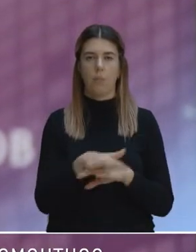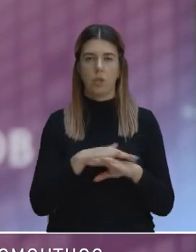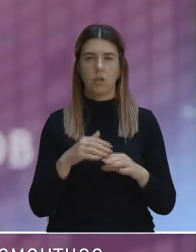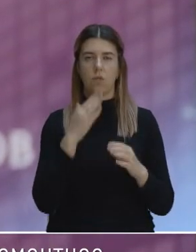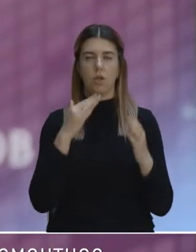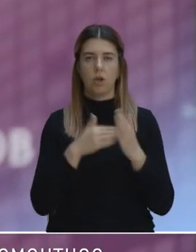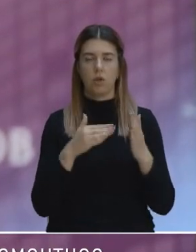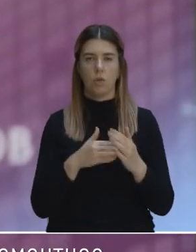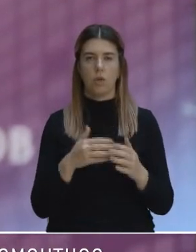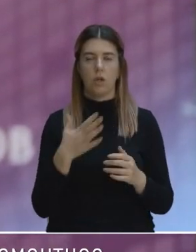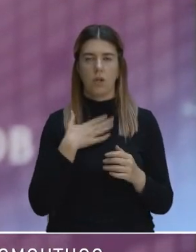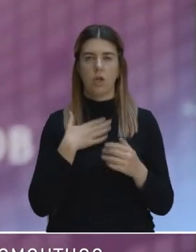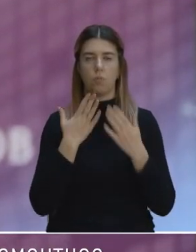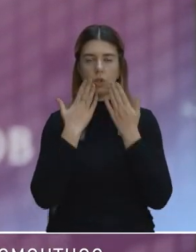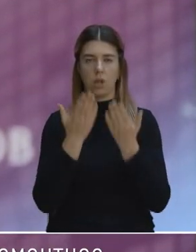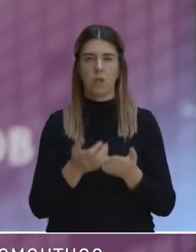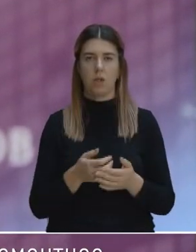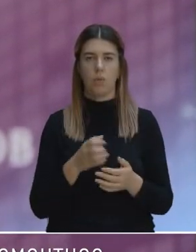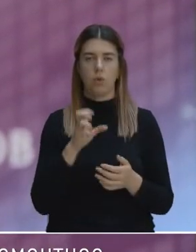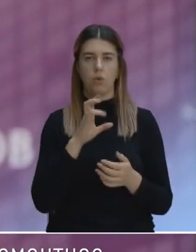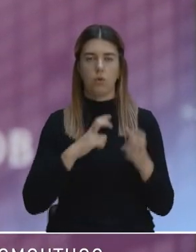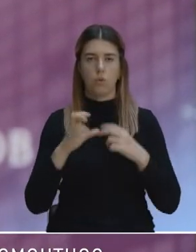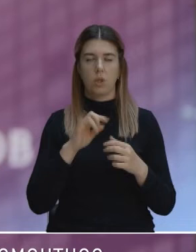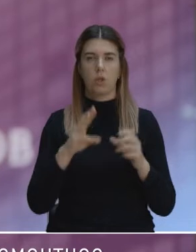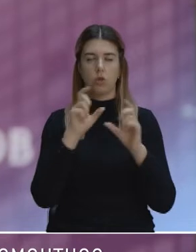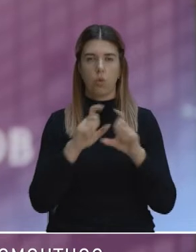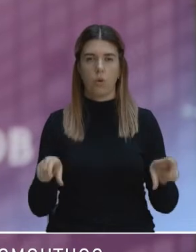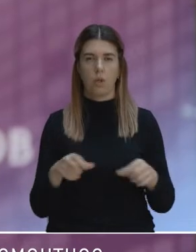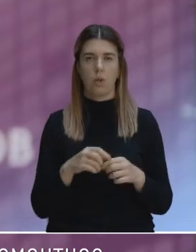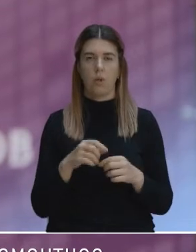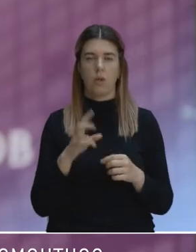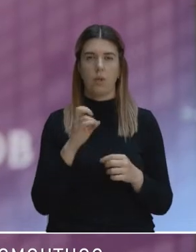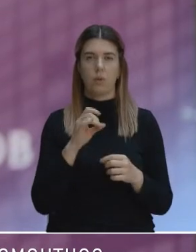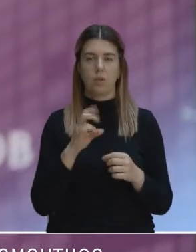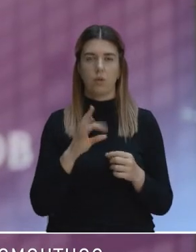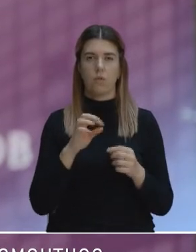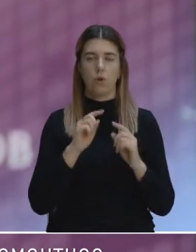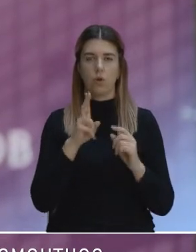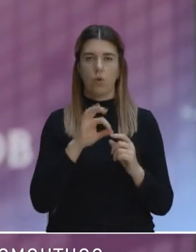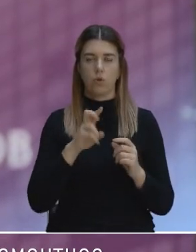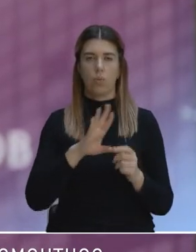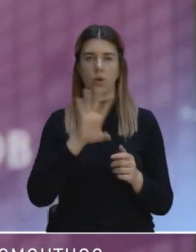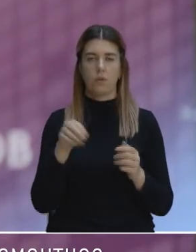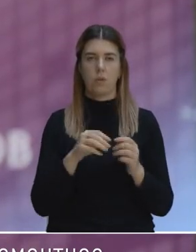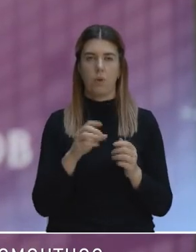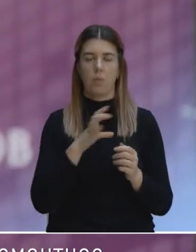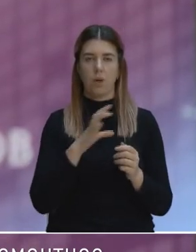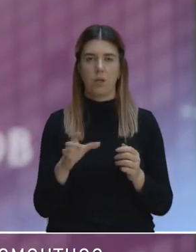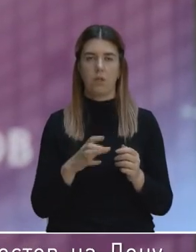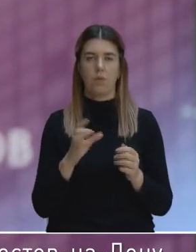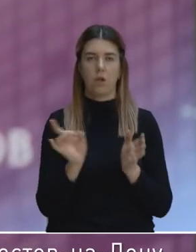общественности Таганрога, нашим читателям, студентам, школьникам непосредственный доступ ко всем